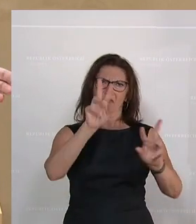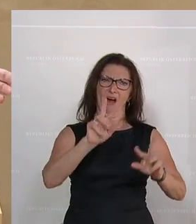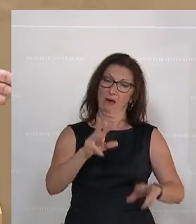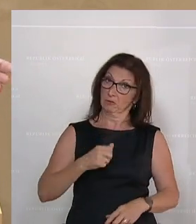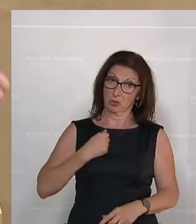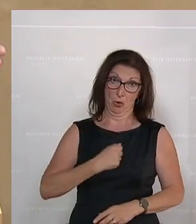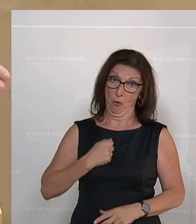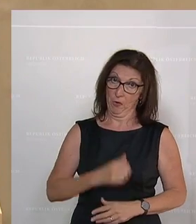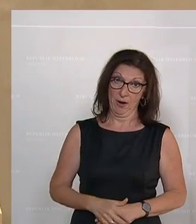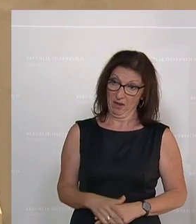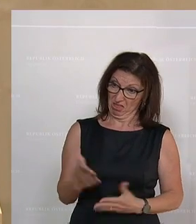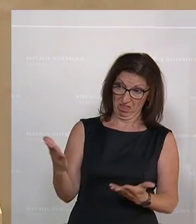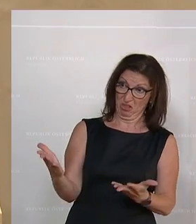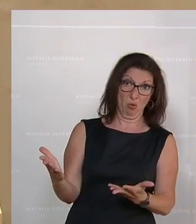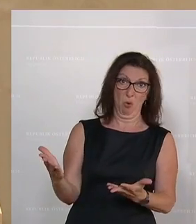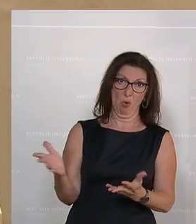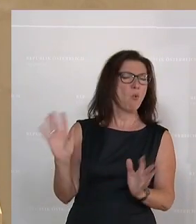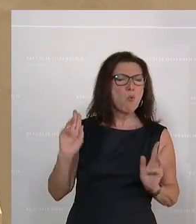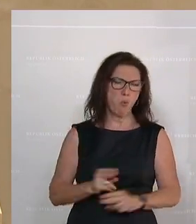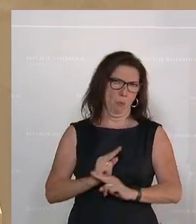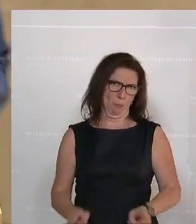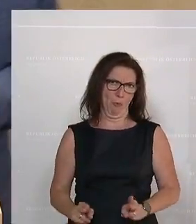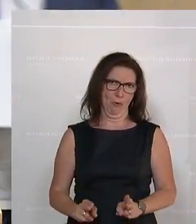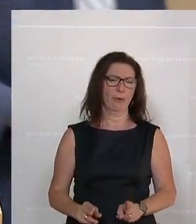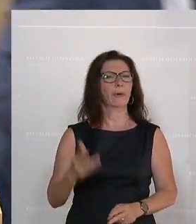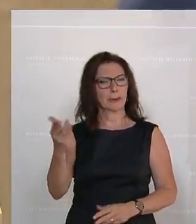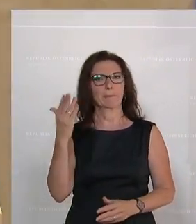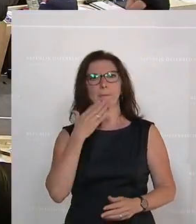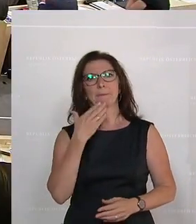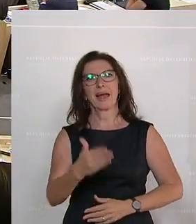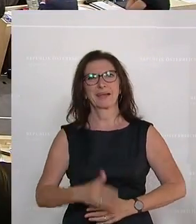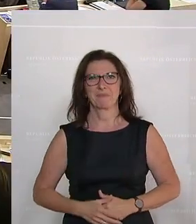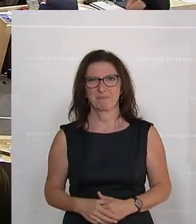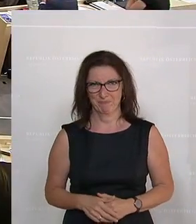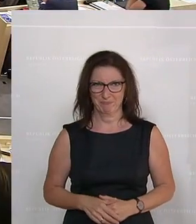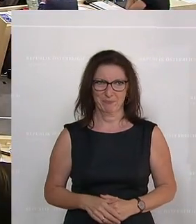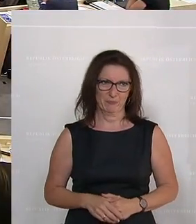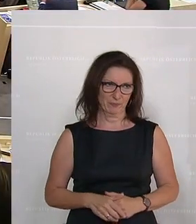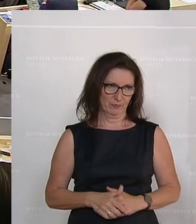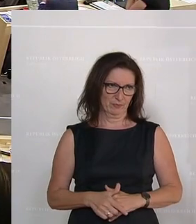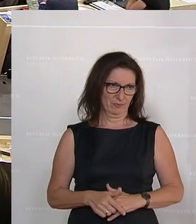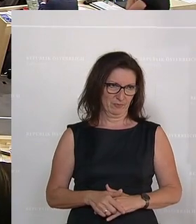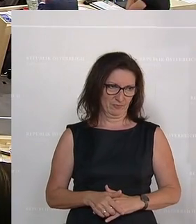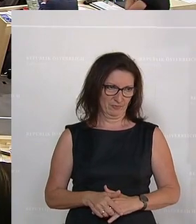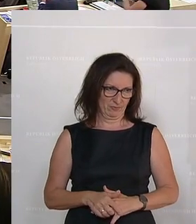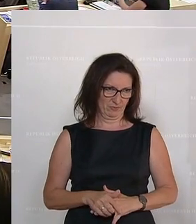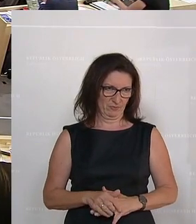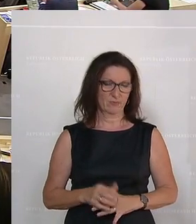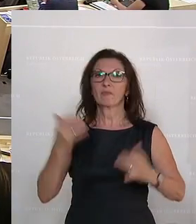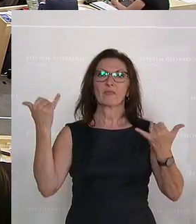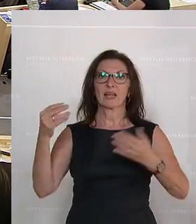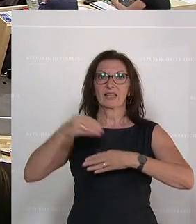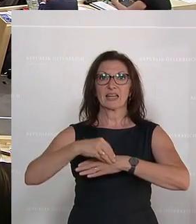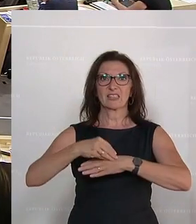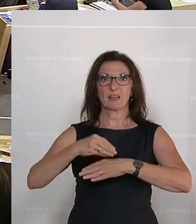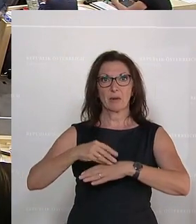aber das ist letztklassig in diesem sinne danke kaltschaum einer von den grünen war das mit viel kritik an der fpö